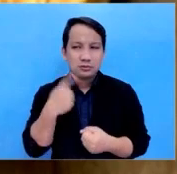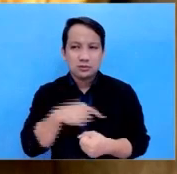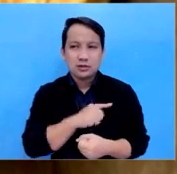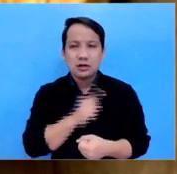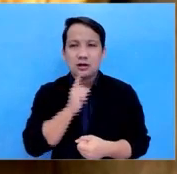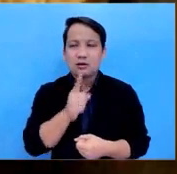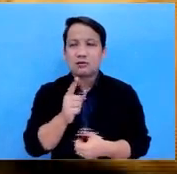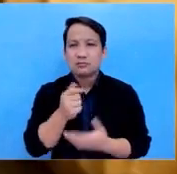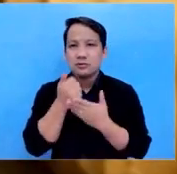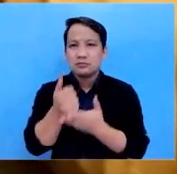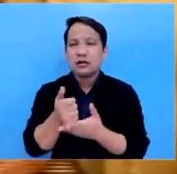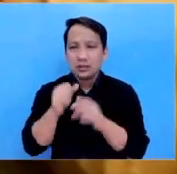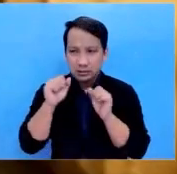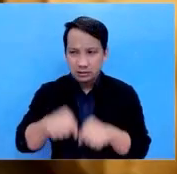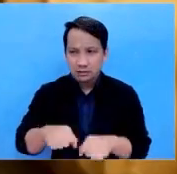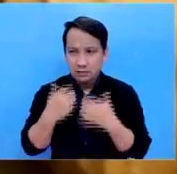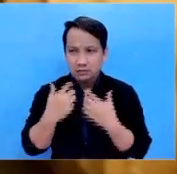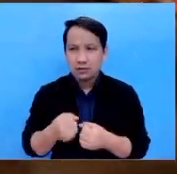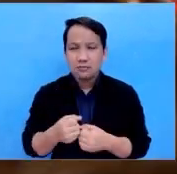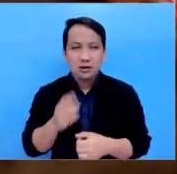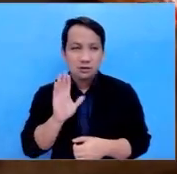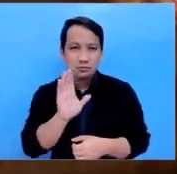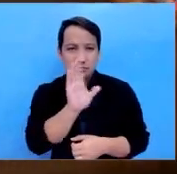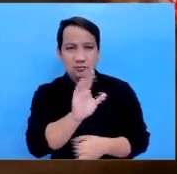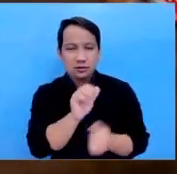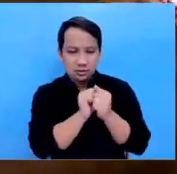pa magtrabaho, andyan ako sa kanya.